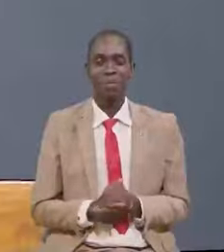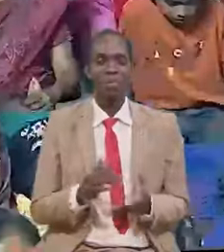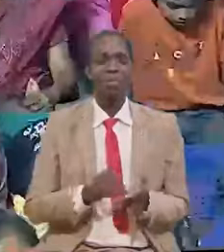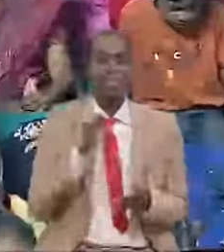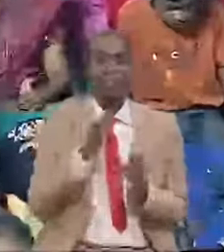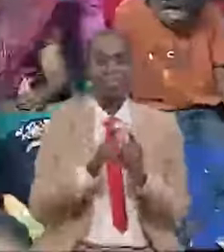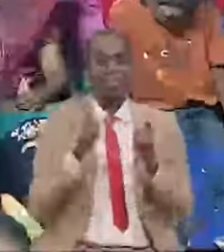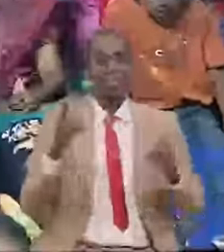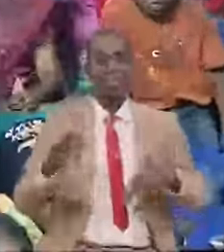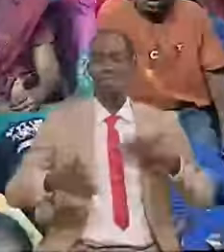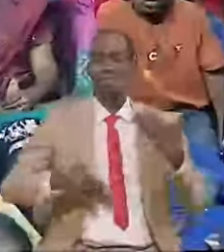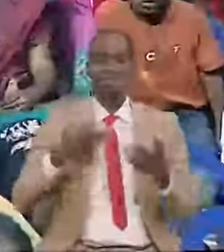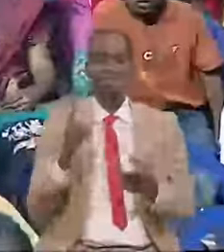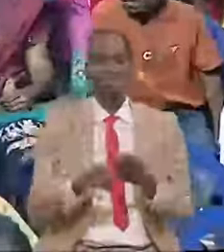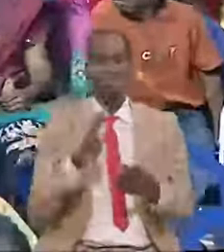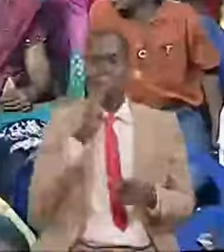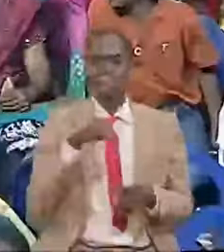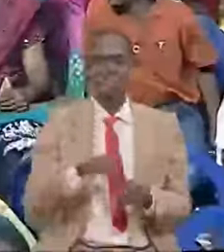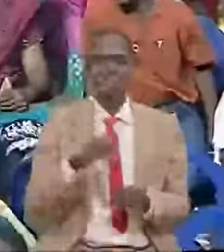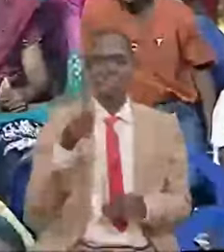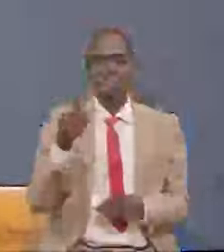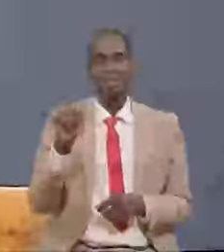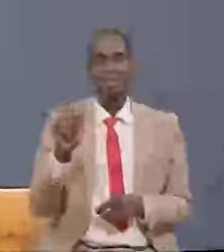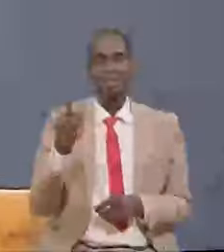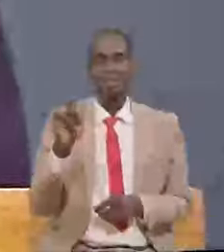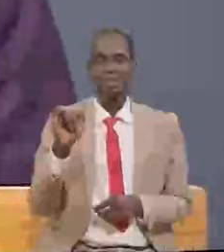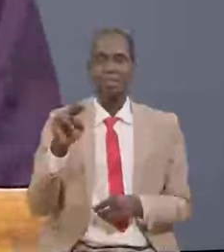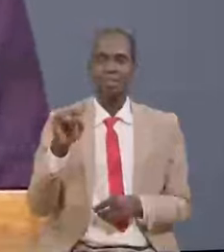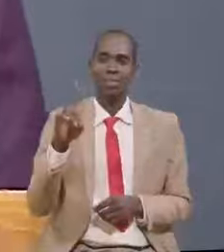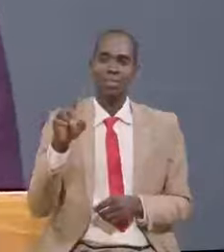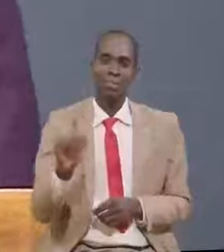C'est une grande joie d'être à Karikana en Inde.